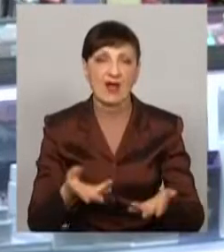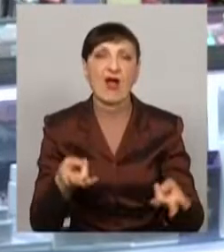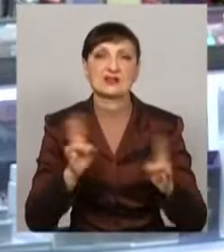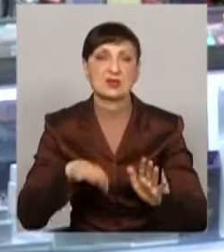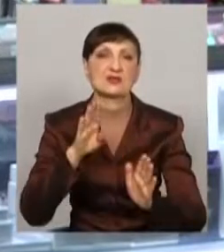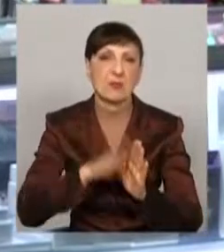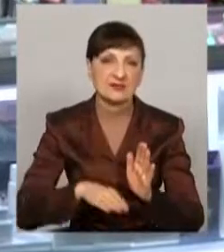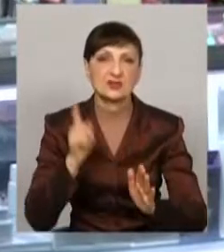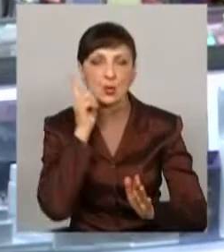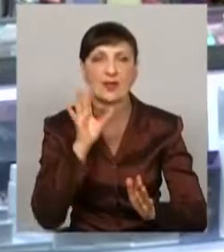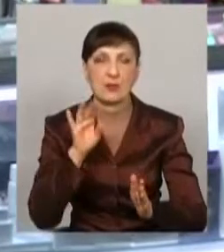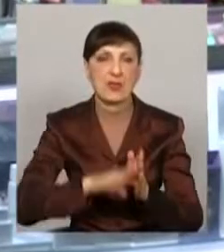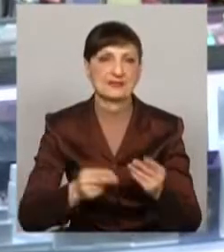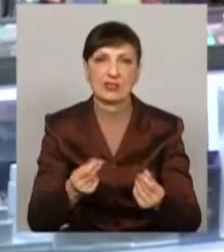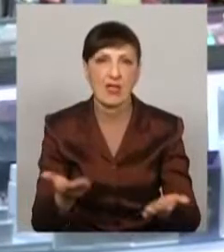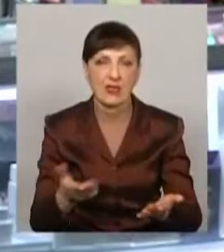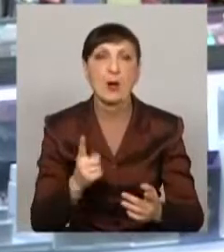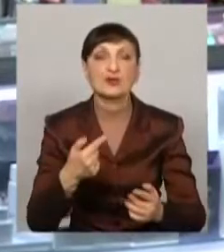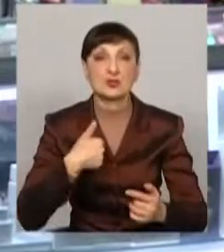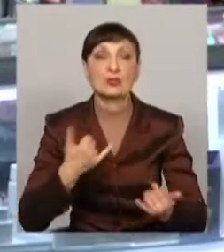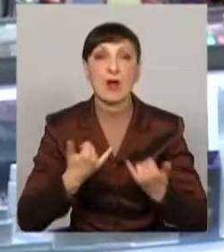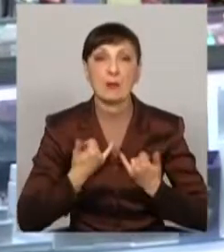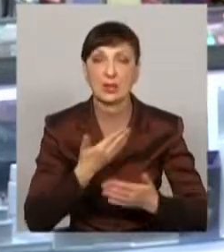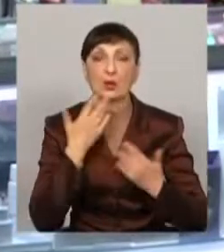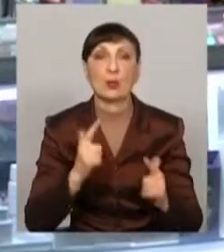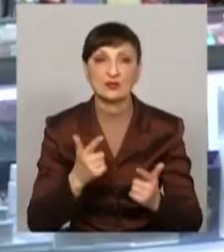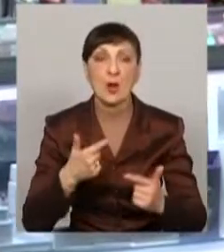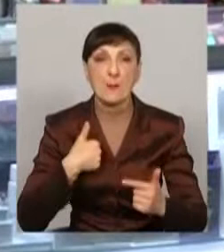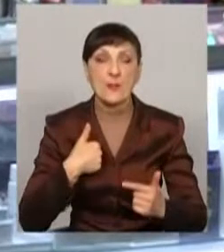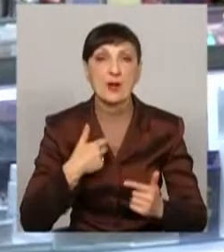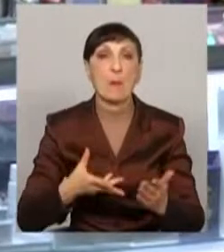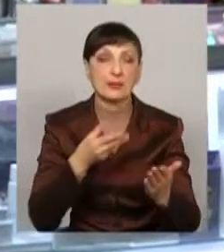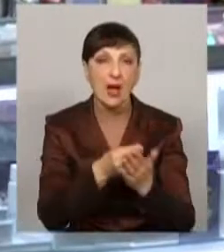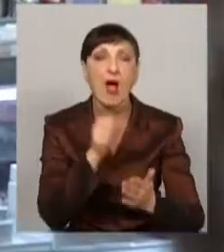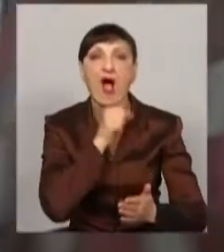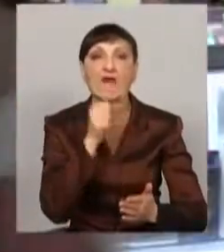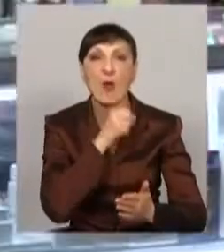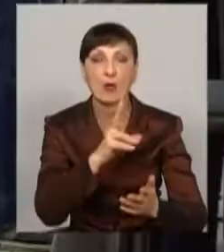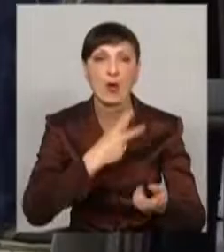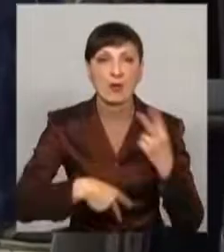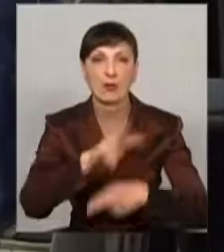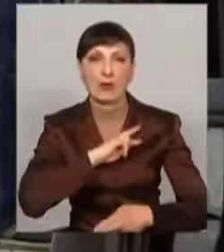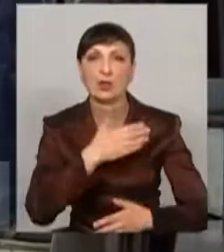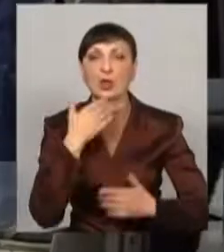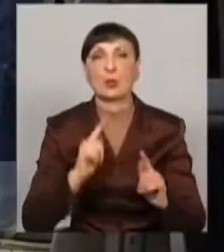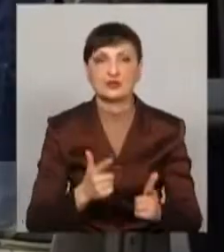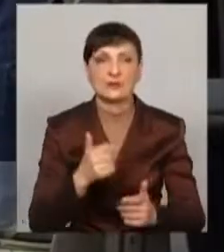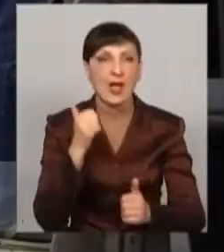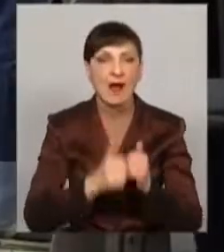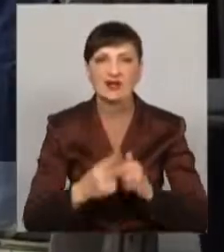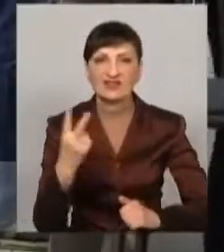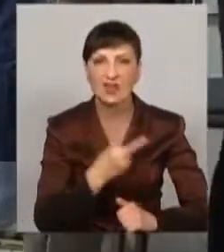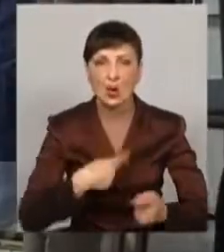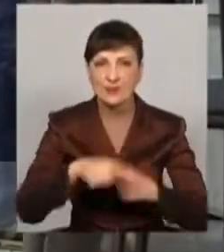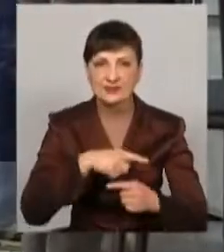без гаджета, без денег. Почему нам не идут навстречу? Почему мы платим, а вор не компенсирует нам? Сегодня каждый второй